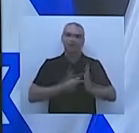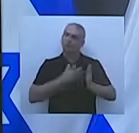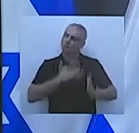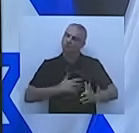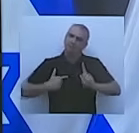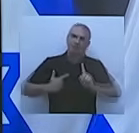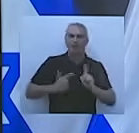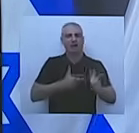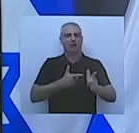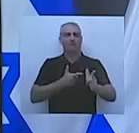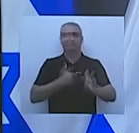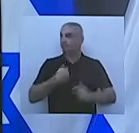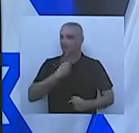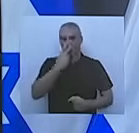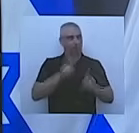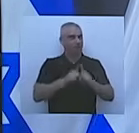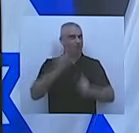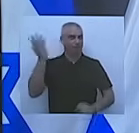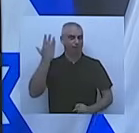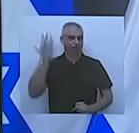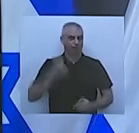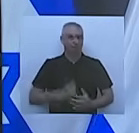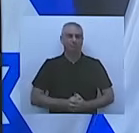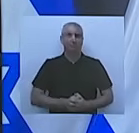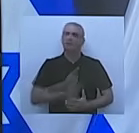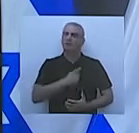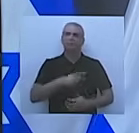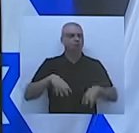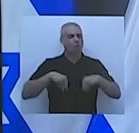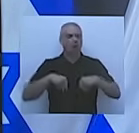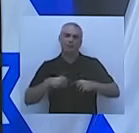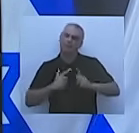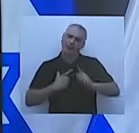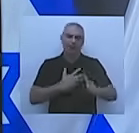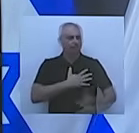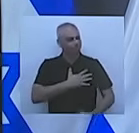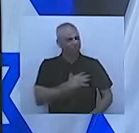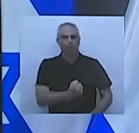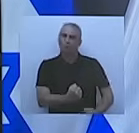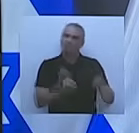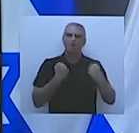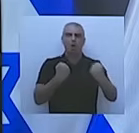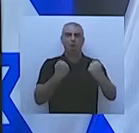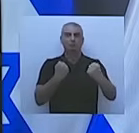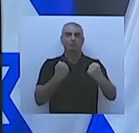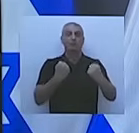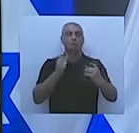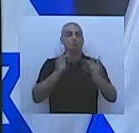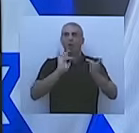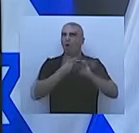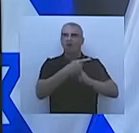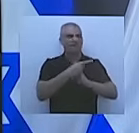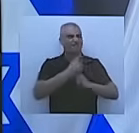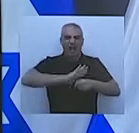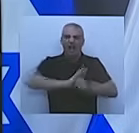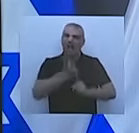stat suveran asupra acestei zone de Sud în care hizballah s a întins ca o ca o ca o lipitoare